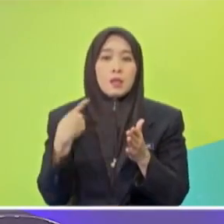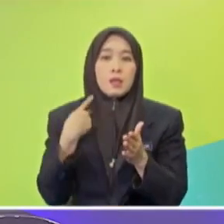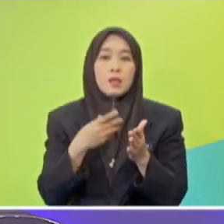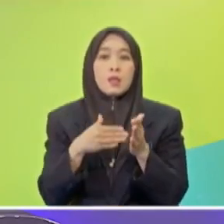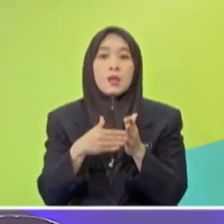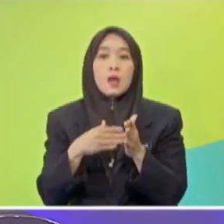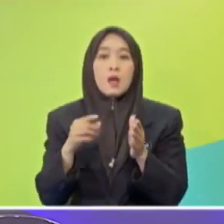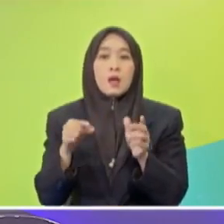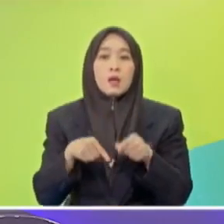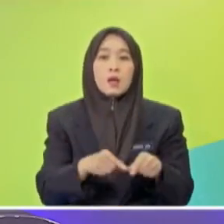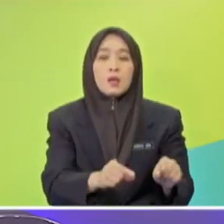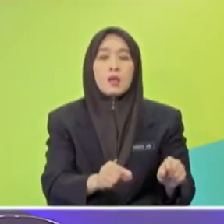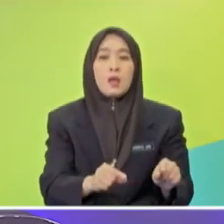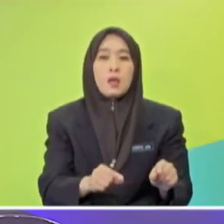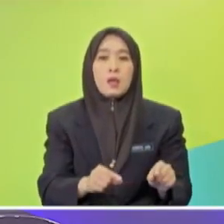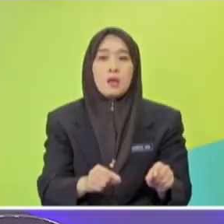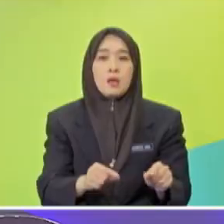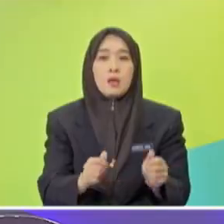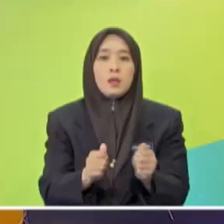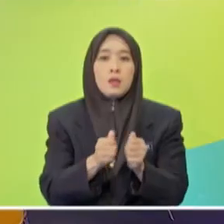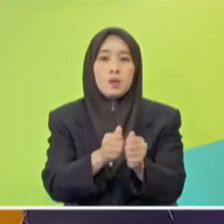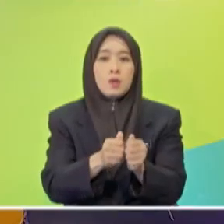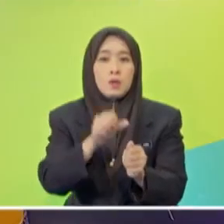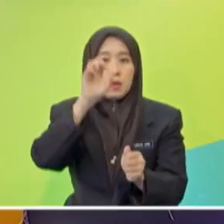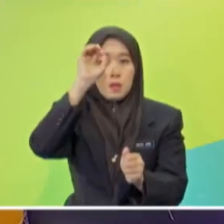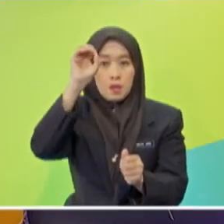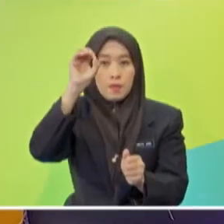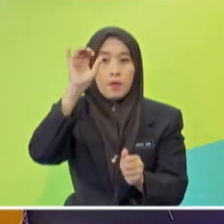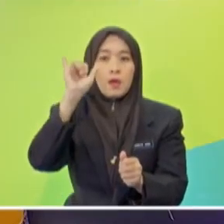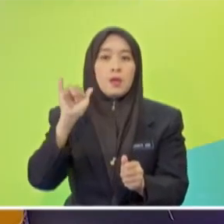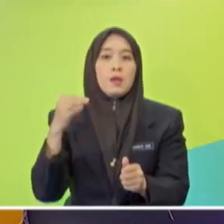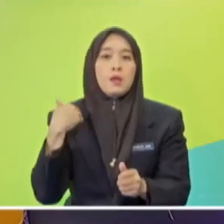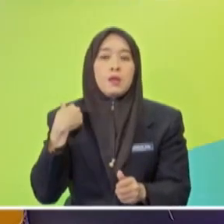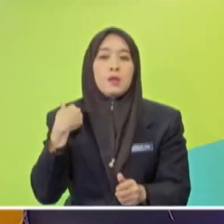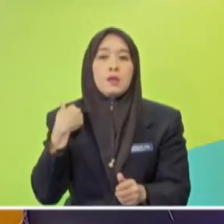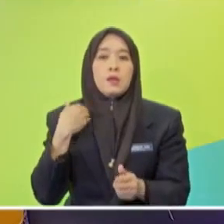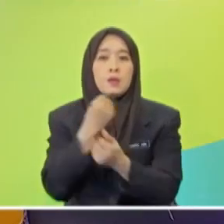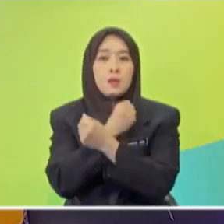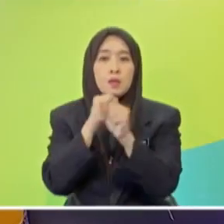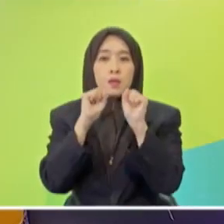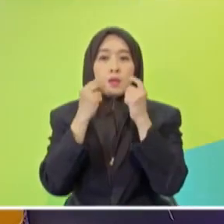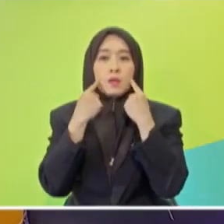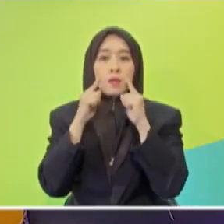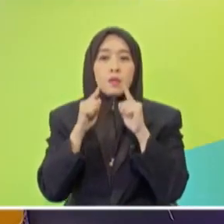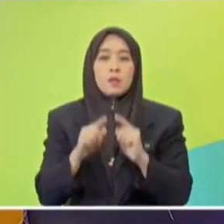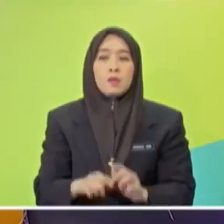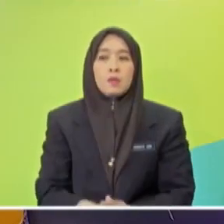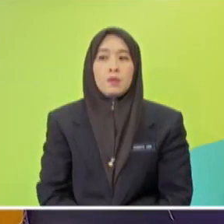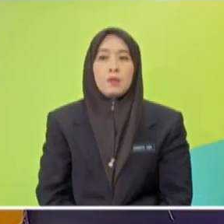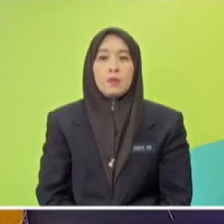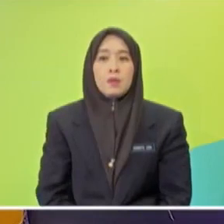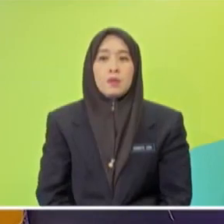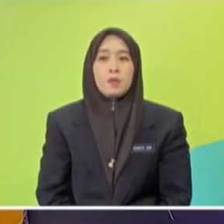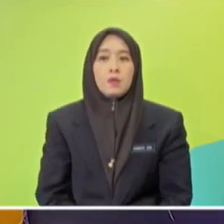mengikuti dengan Syifa yang ada kamu murid-murid sudah bersedia dengan jawaban anda kalau udah bersedia boleh angkat